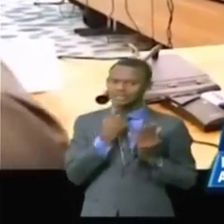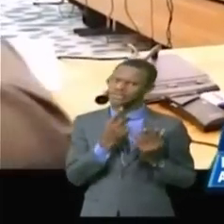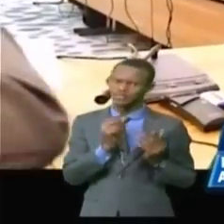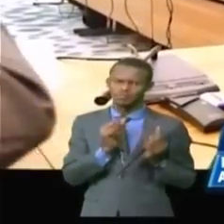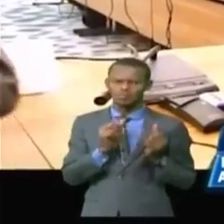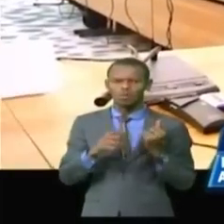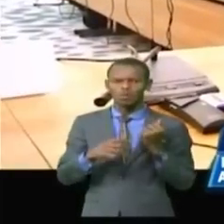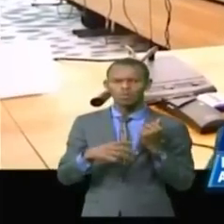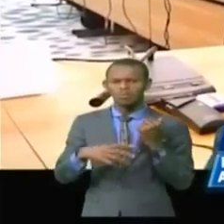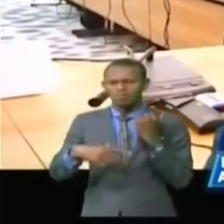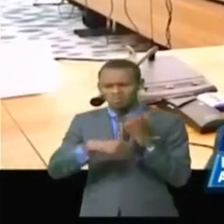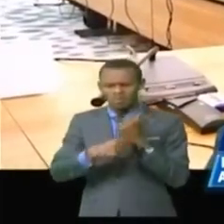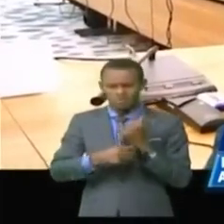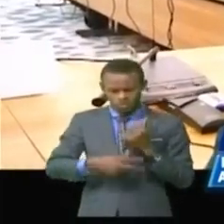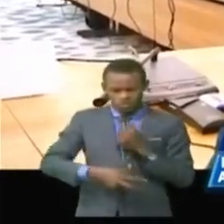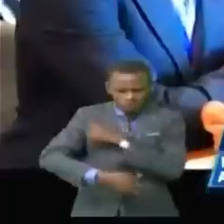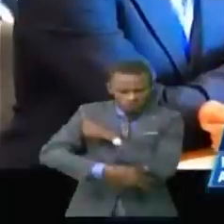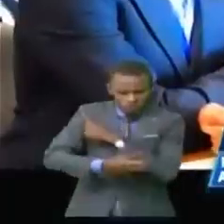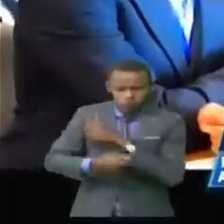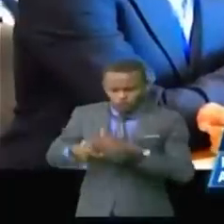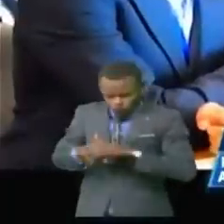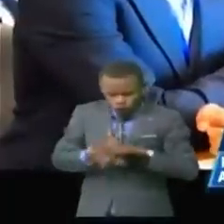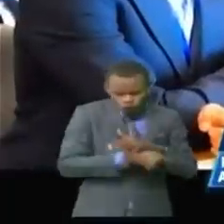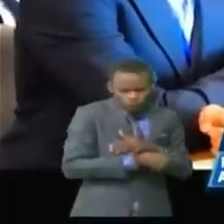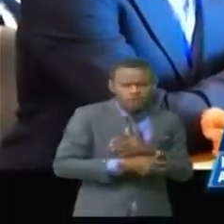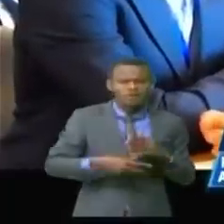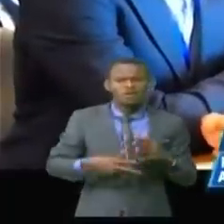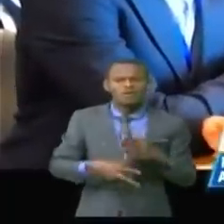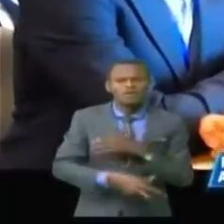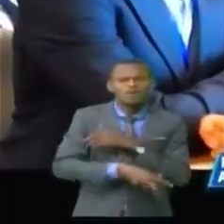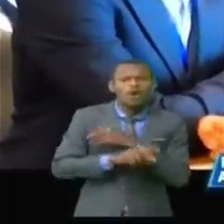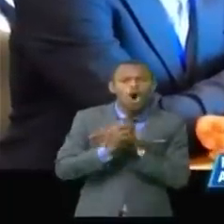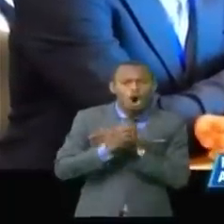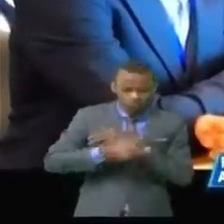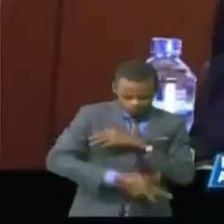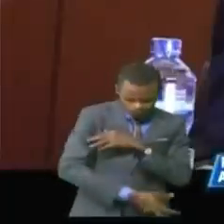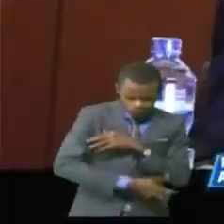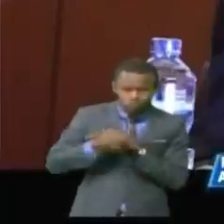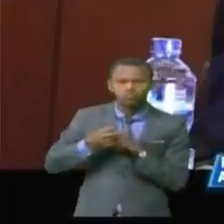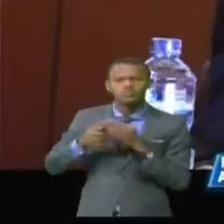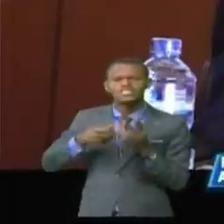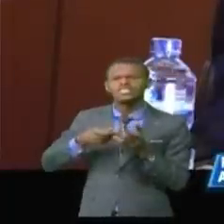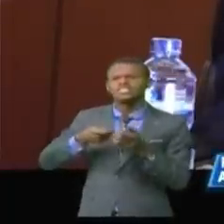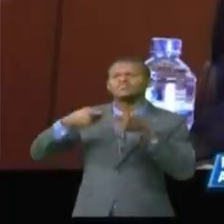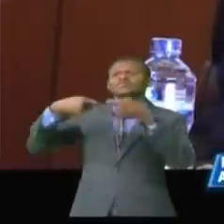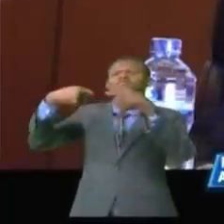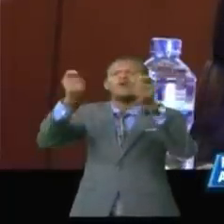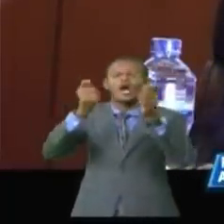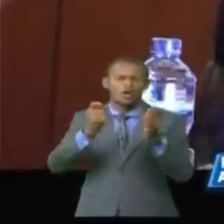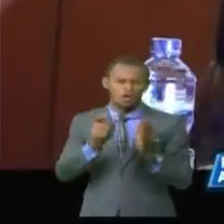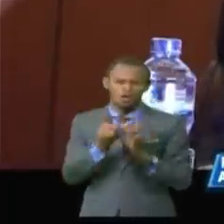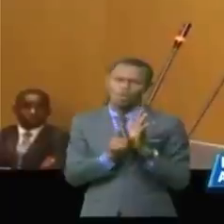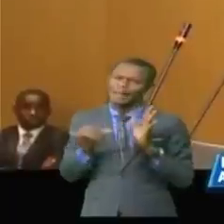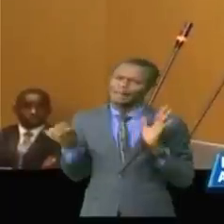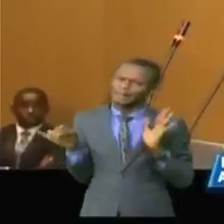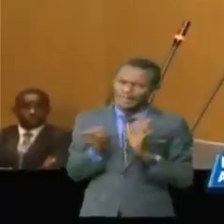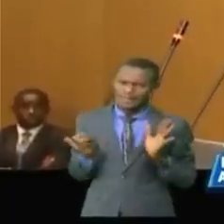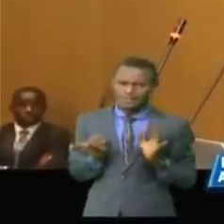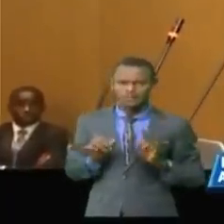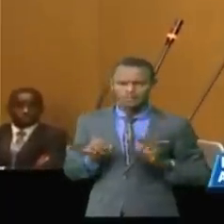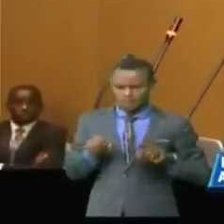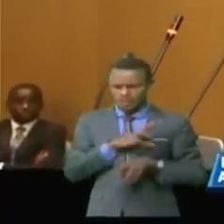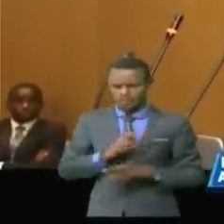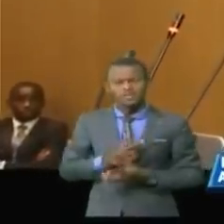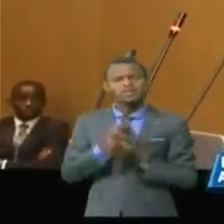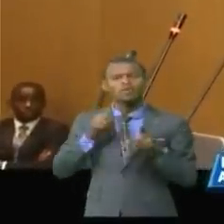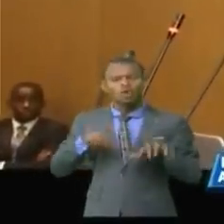la CIRGEL en face de cette agression? Nous restons dans l'attente et nous attendons de bonnes recommandations. Le directeur